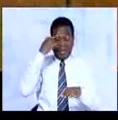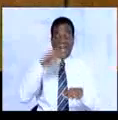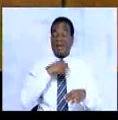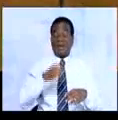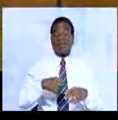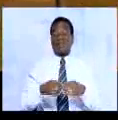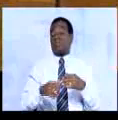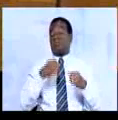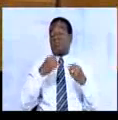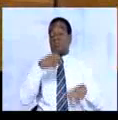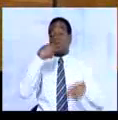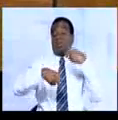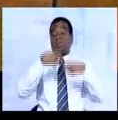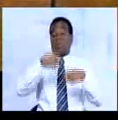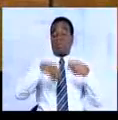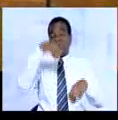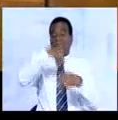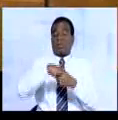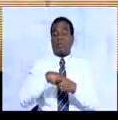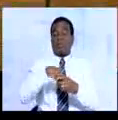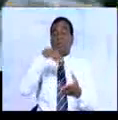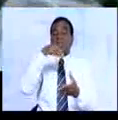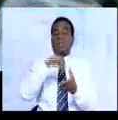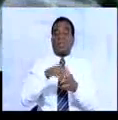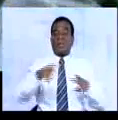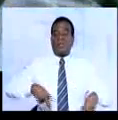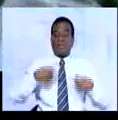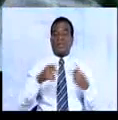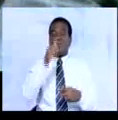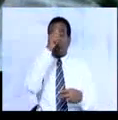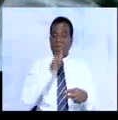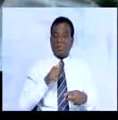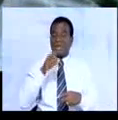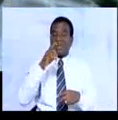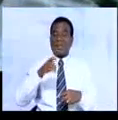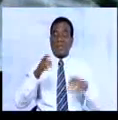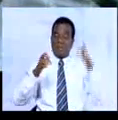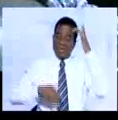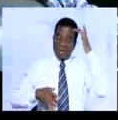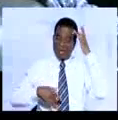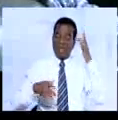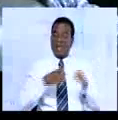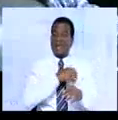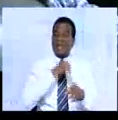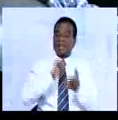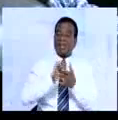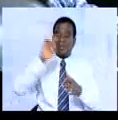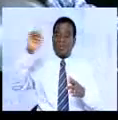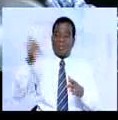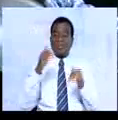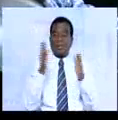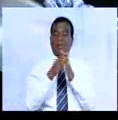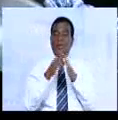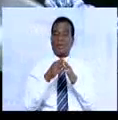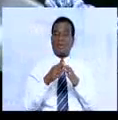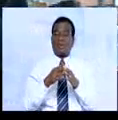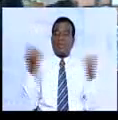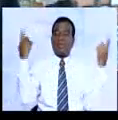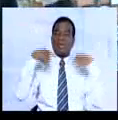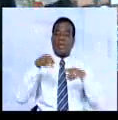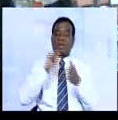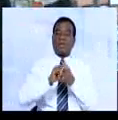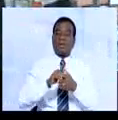données personnelles et la vie privée des patients. C'est tout le sens de ce premier symposium international sur la cybersanté en Côte d'Ivoire. Pendant